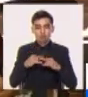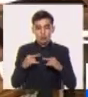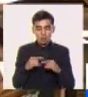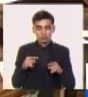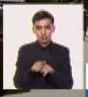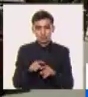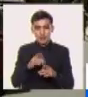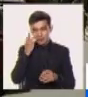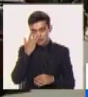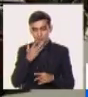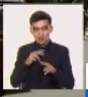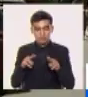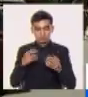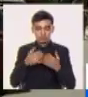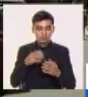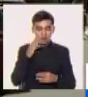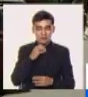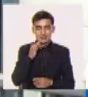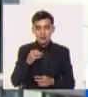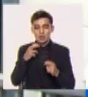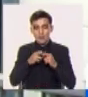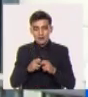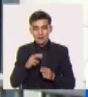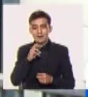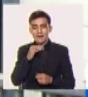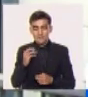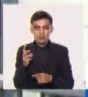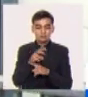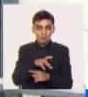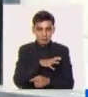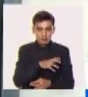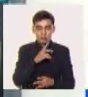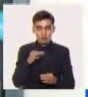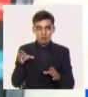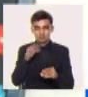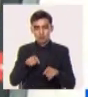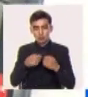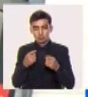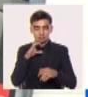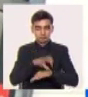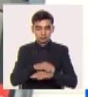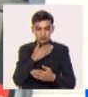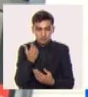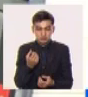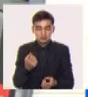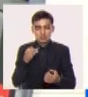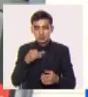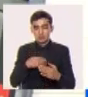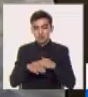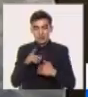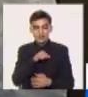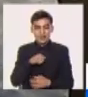летняя терраса. Здесь заверили, что проверка к ним в кафе уже приходила. Однако никаких нарушений якобы не выявила. Ведь